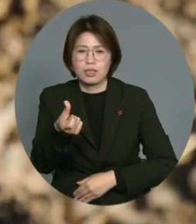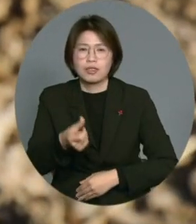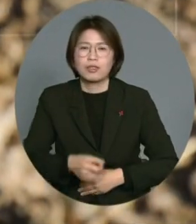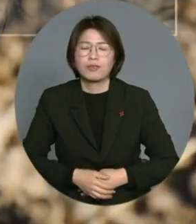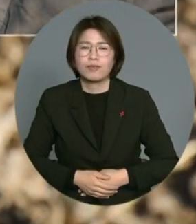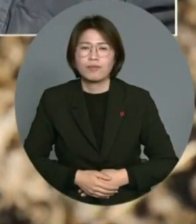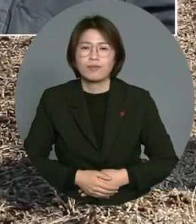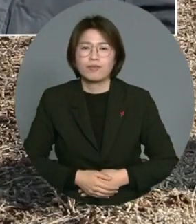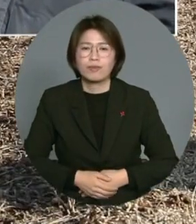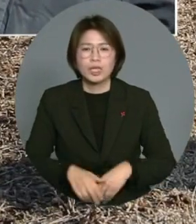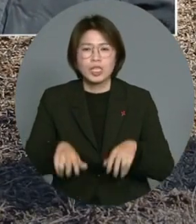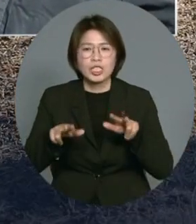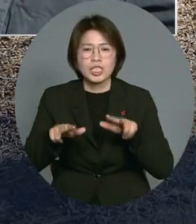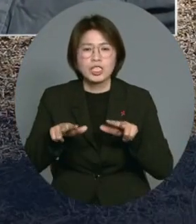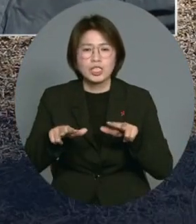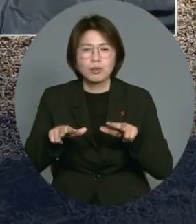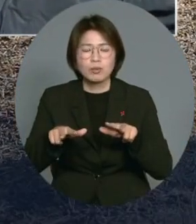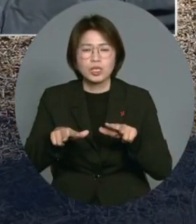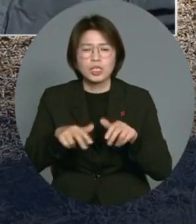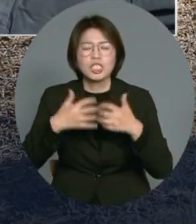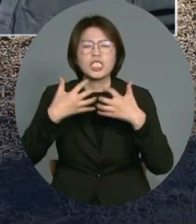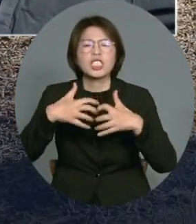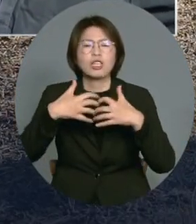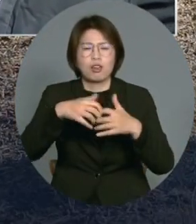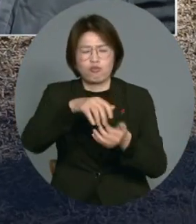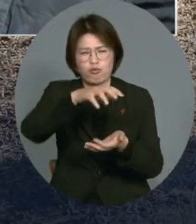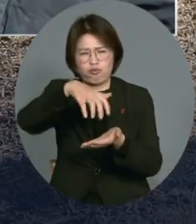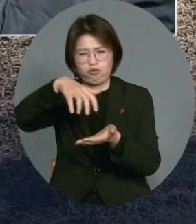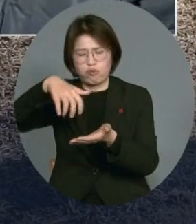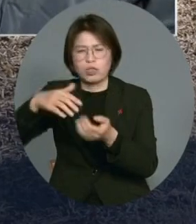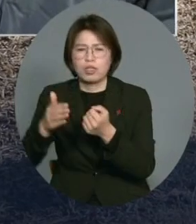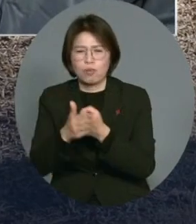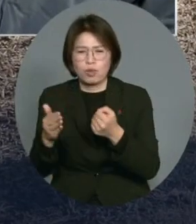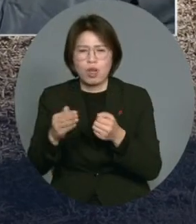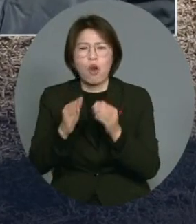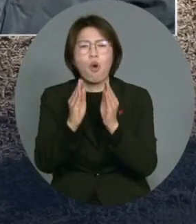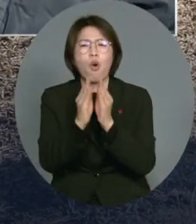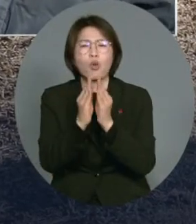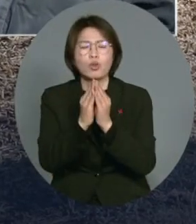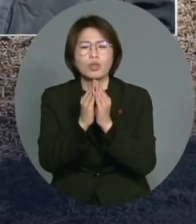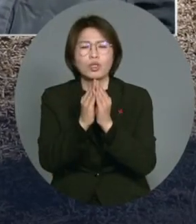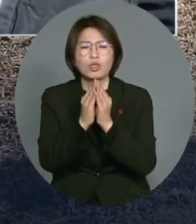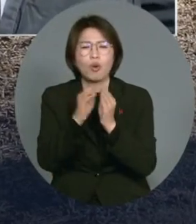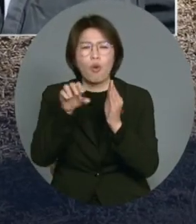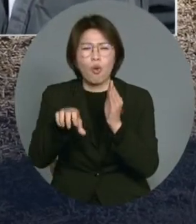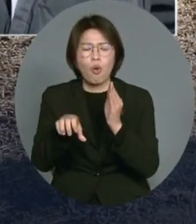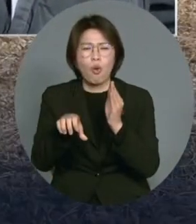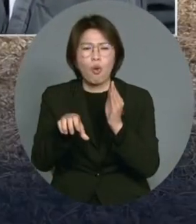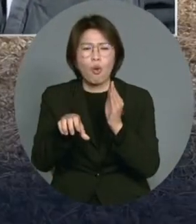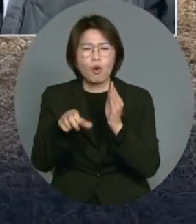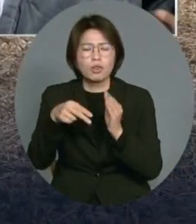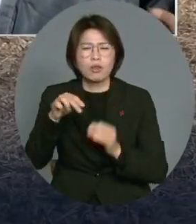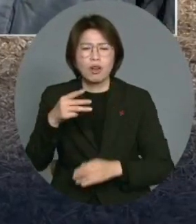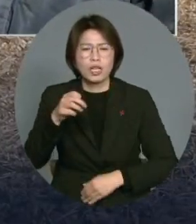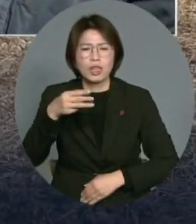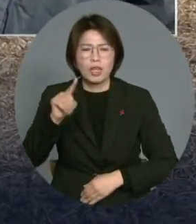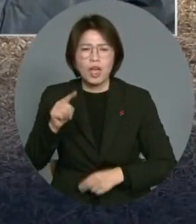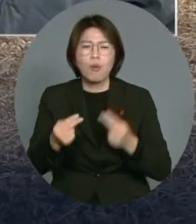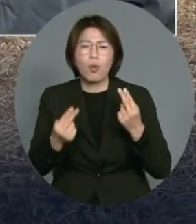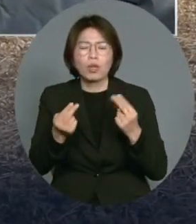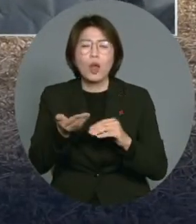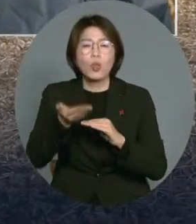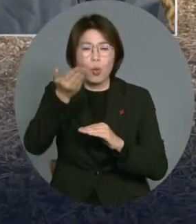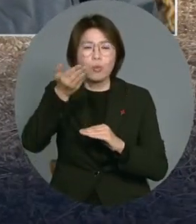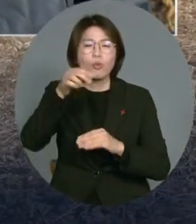장점입니다. 지금은 그 기계 수확을 하기 때문에 꼬투리 달리는 위치가 재래종 서리태보다가 높은 위치에